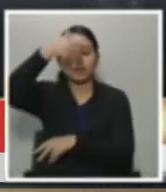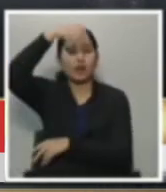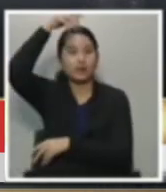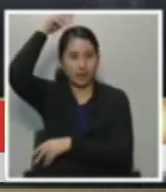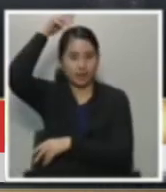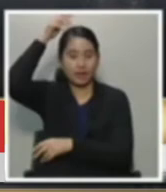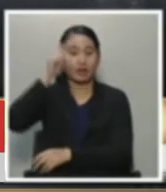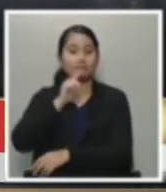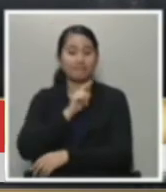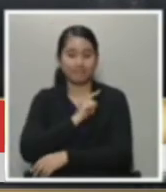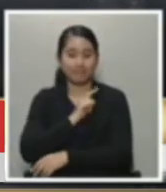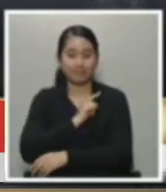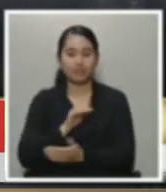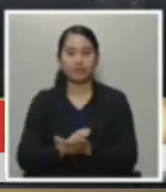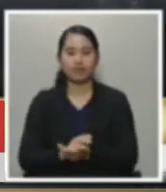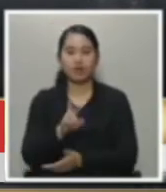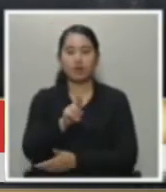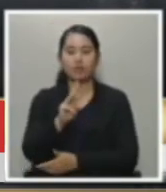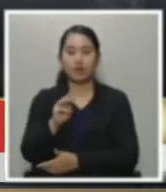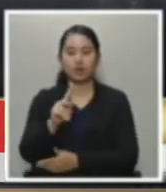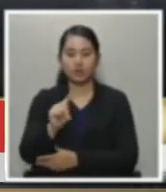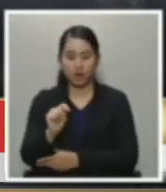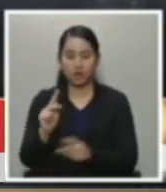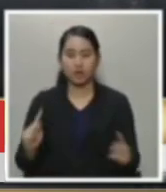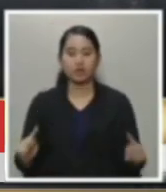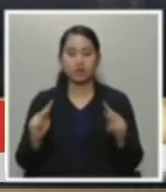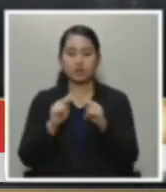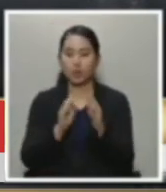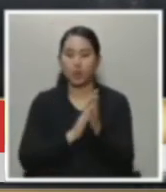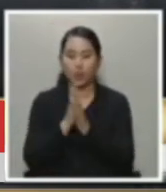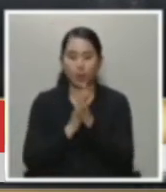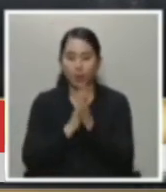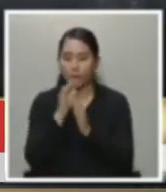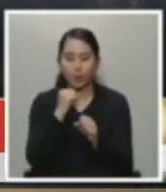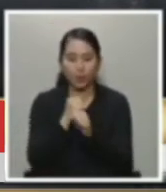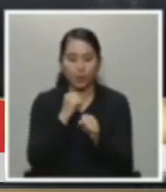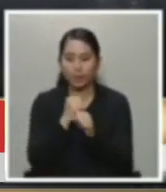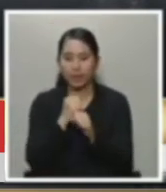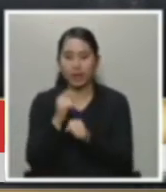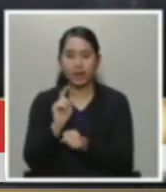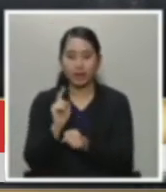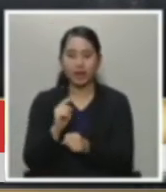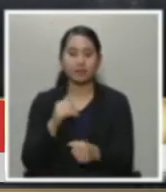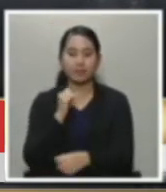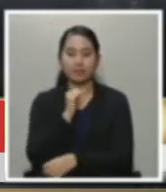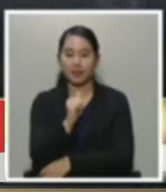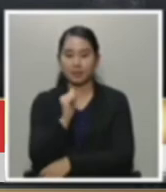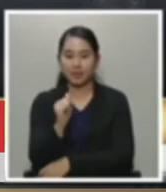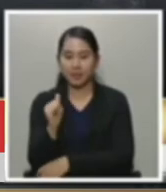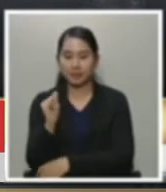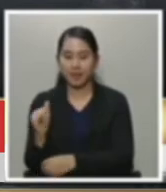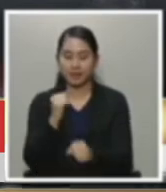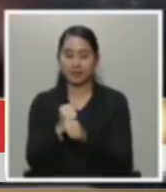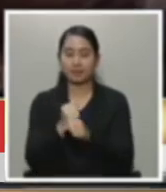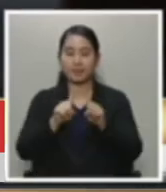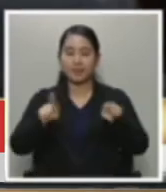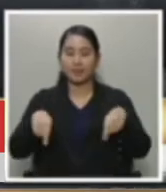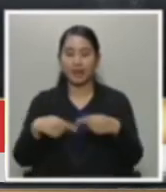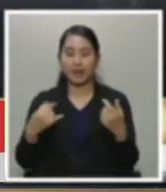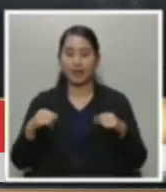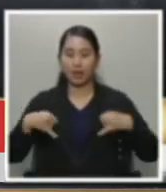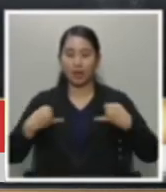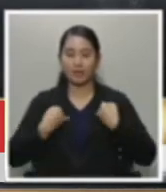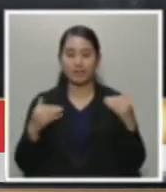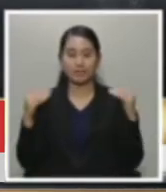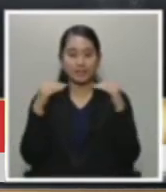ทยนะครับซึ่งเห็นท่านรัฐมนตรีนิพนธ์บุญยามณีเนี่ยท่านขยันเหลือเกินนะครับในเรื่องของการไปทำโฉนดไปออกโฉนดหรือไปออกเอกสาร